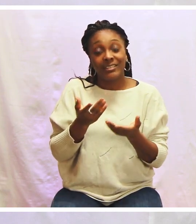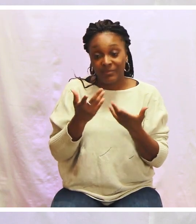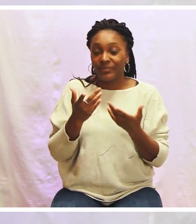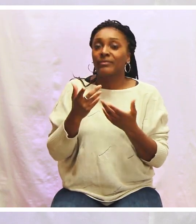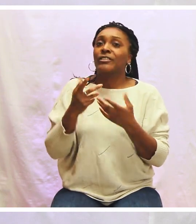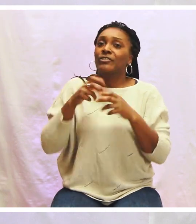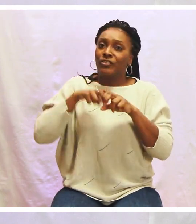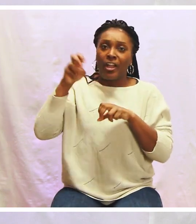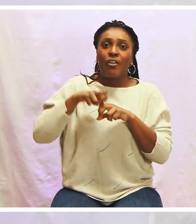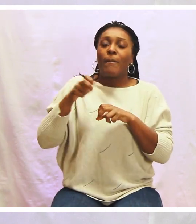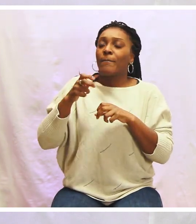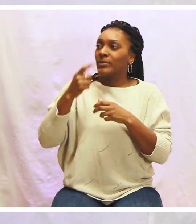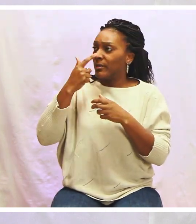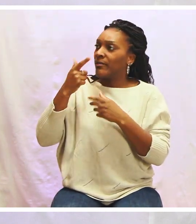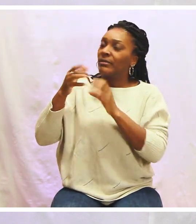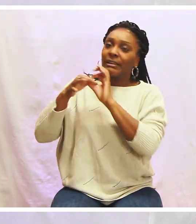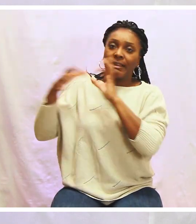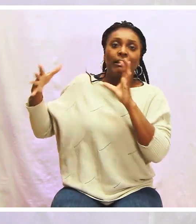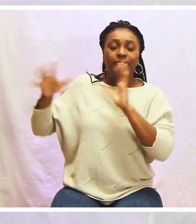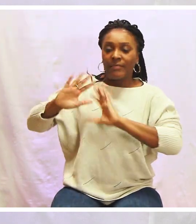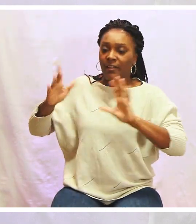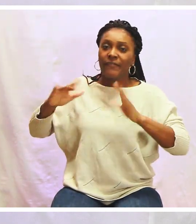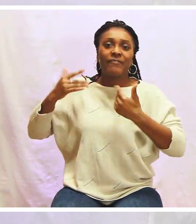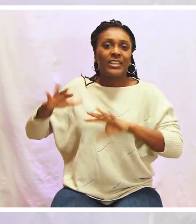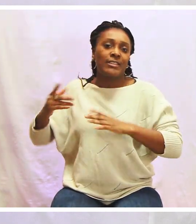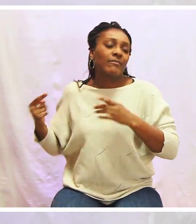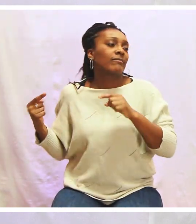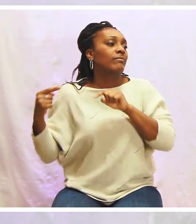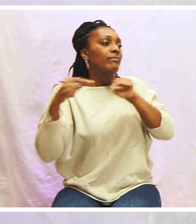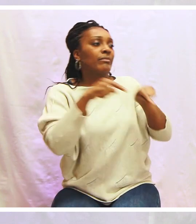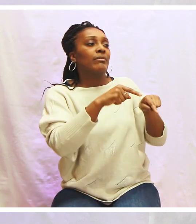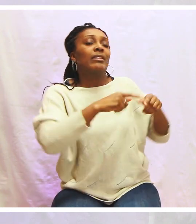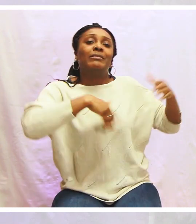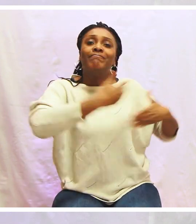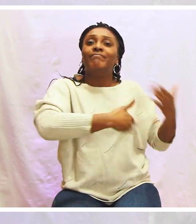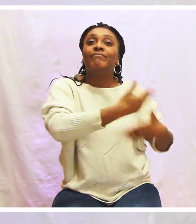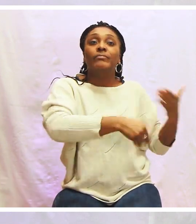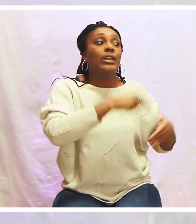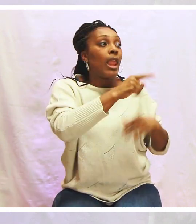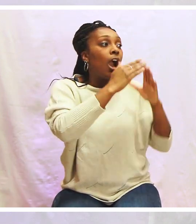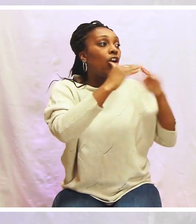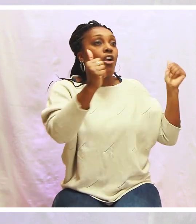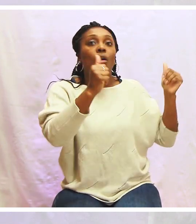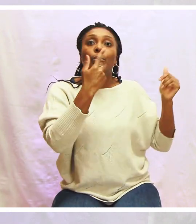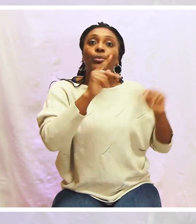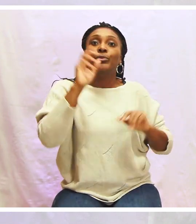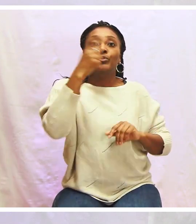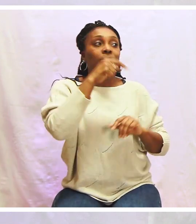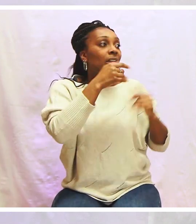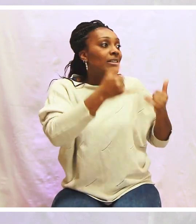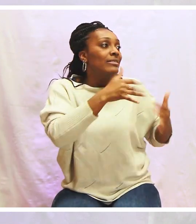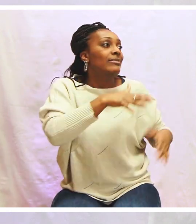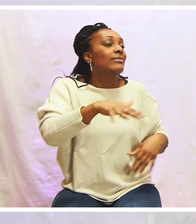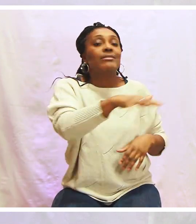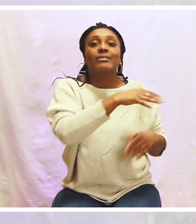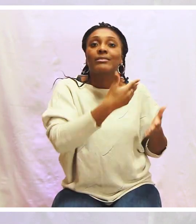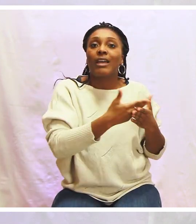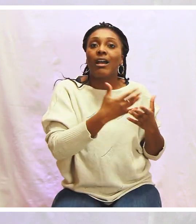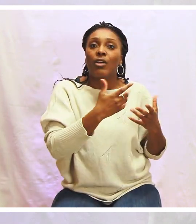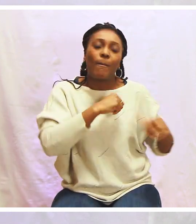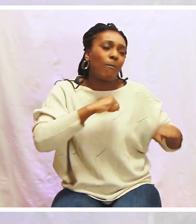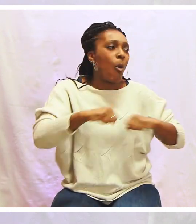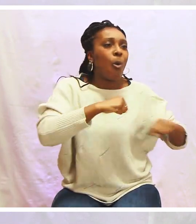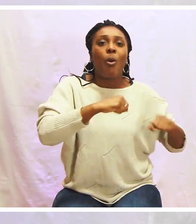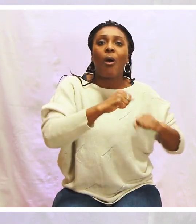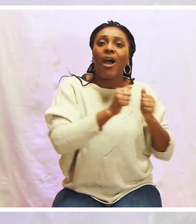anges et dit c'est ici le camp de Dieu et il est boosté dans sa marche avec Dieu. Et Dieu peut te booster aujourd'hui. Mais de